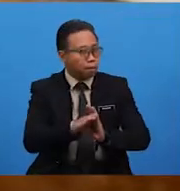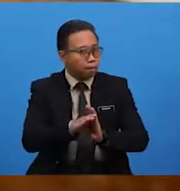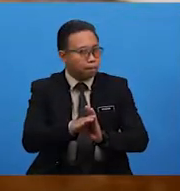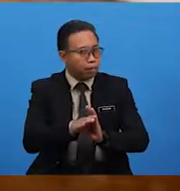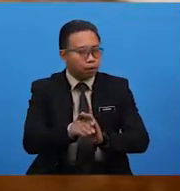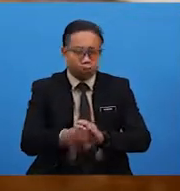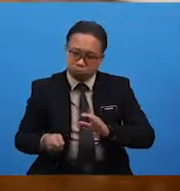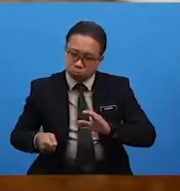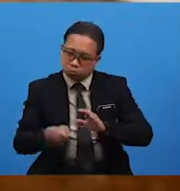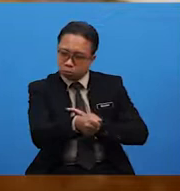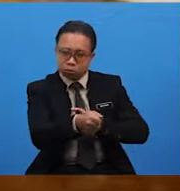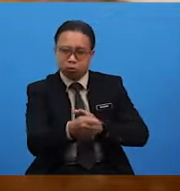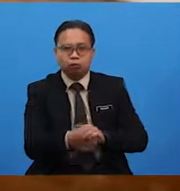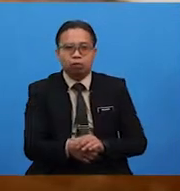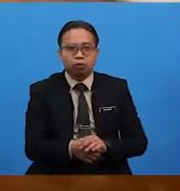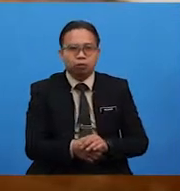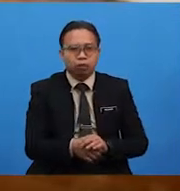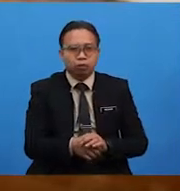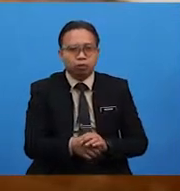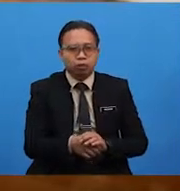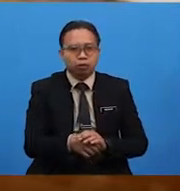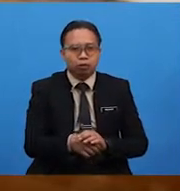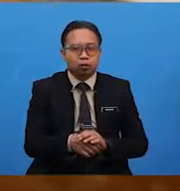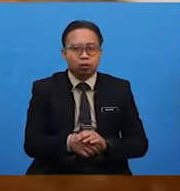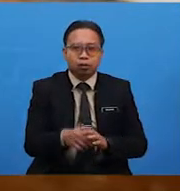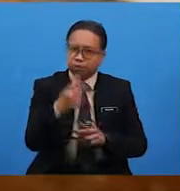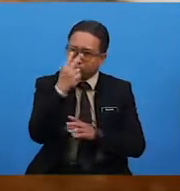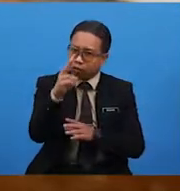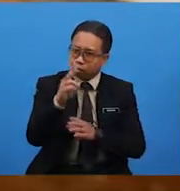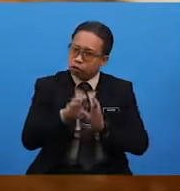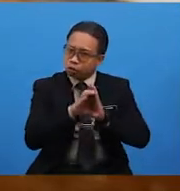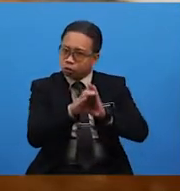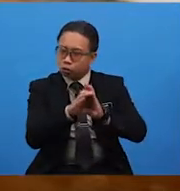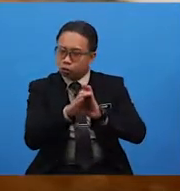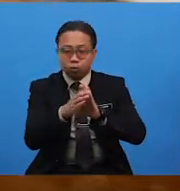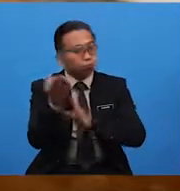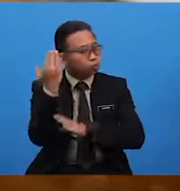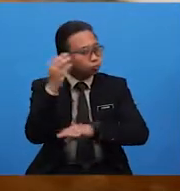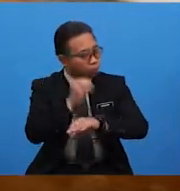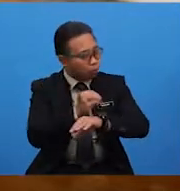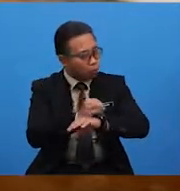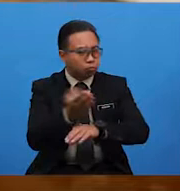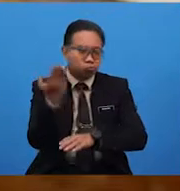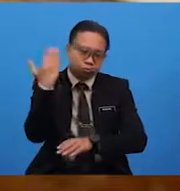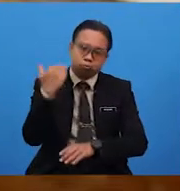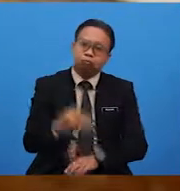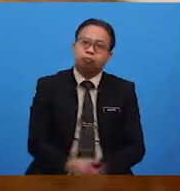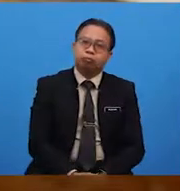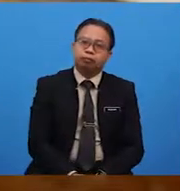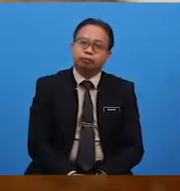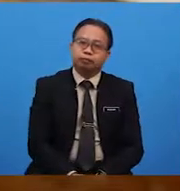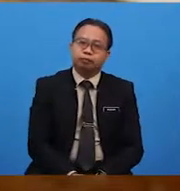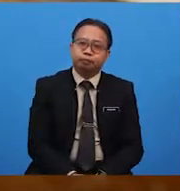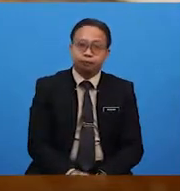hati kami Alpha to the campaknya Itulah sebenarnya kalau kita sebagai contoh sama Nira ketika ibunya itu Iya betul